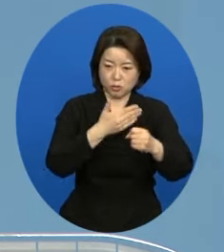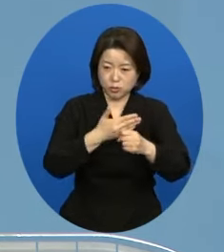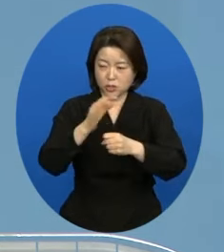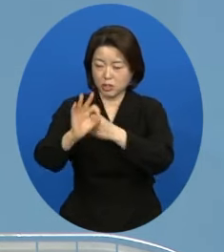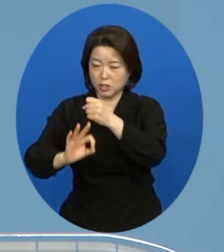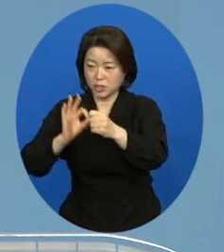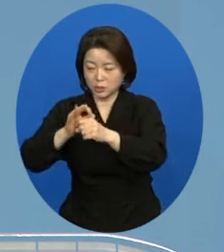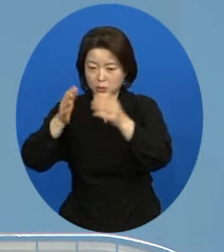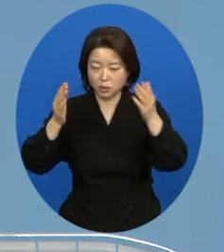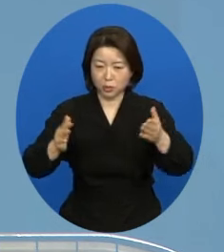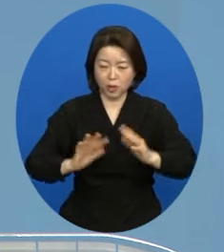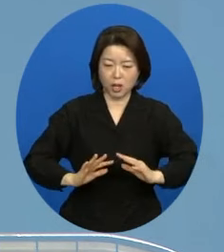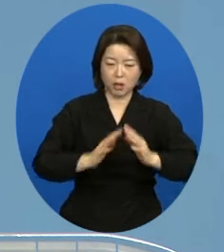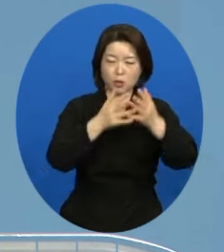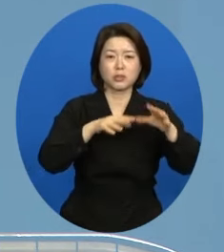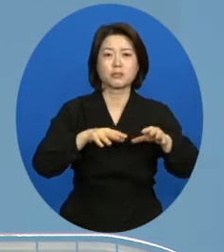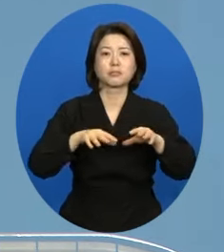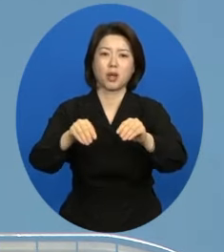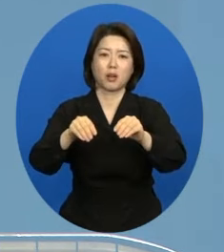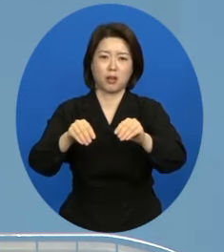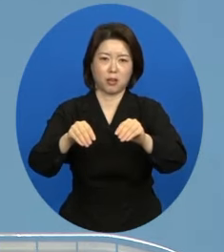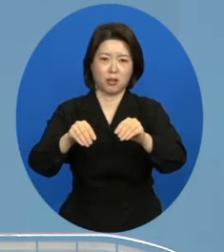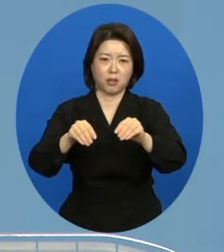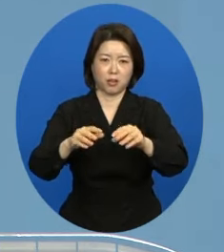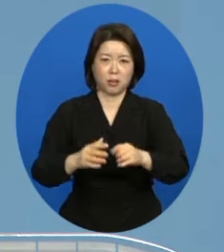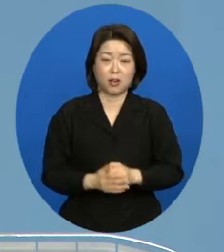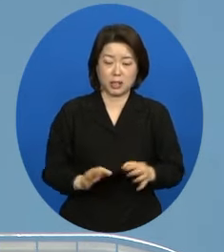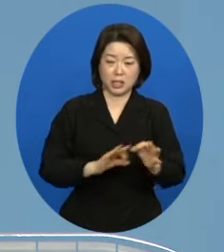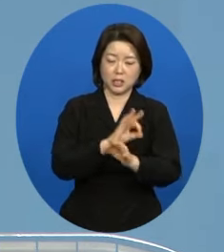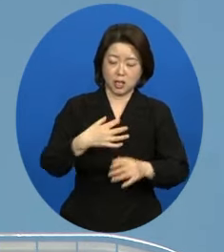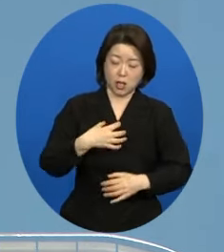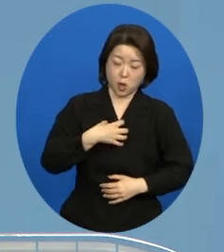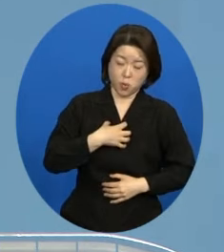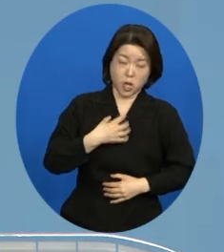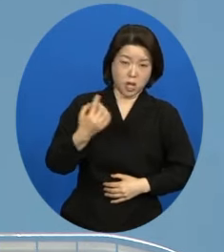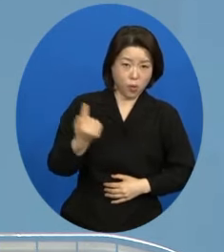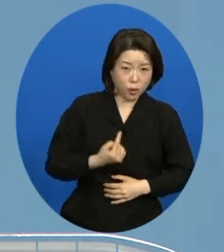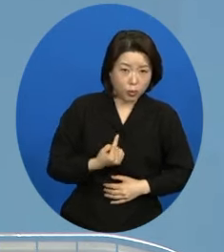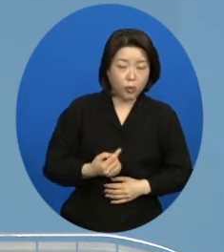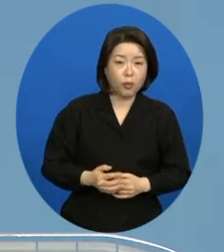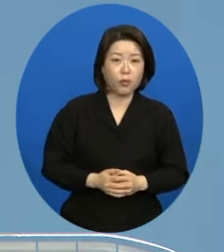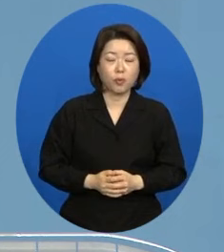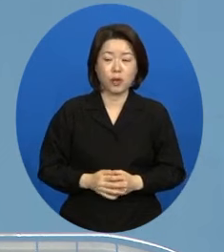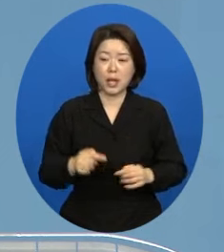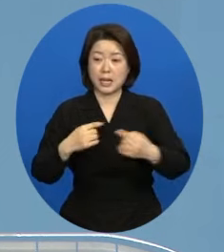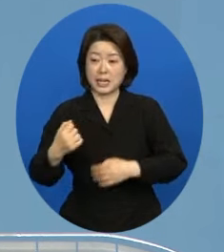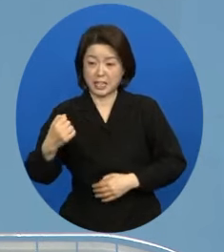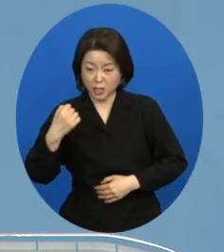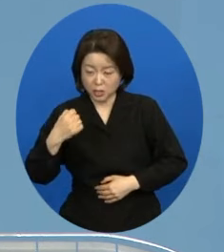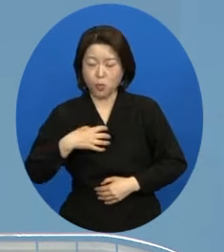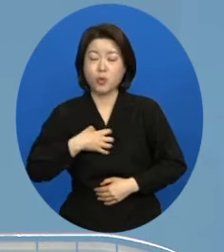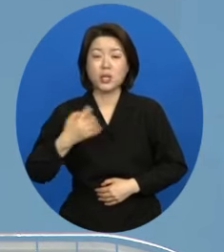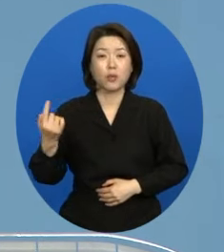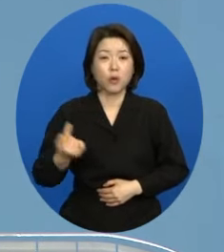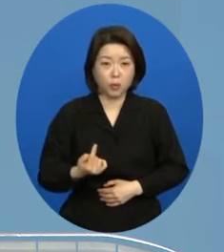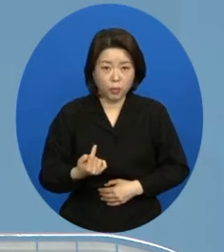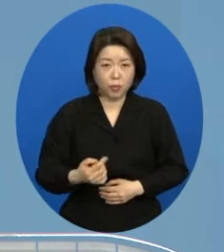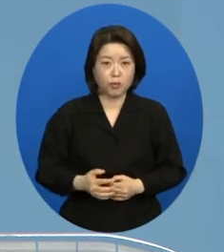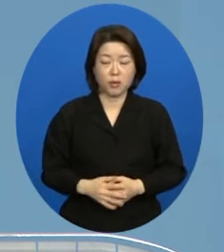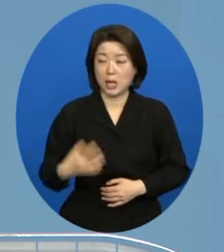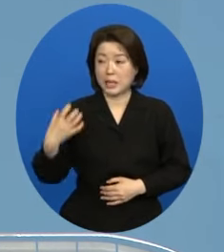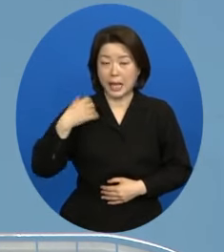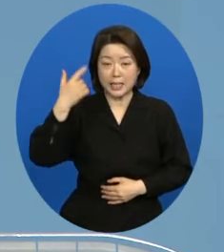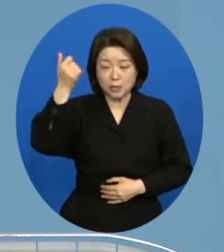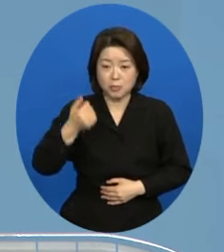가까이 멈춘 상태로 진행이 됩니다 재정위기가 찾아왔고 리더십의 위기가 찾아와서 담임